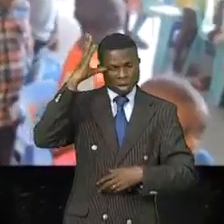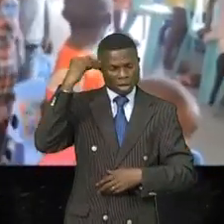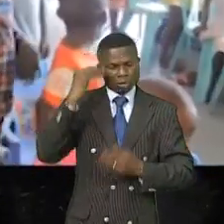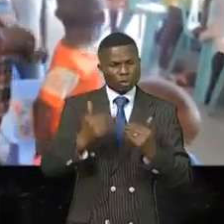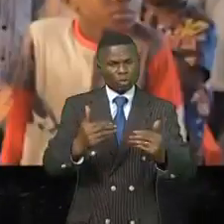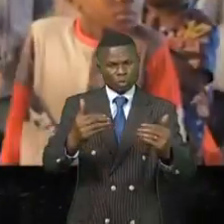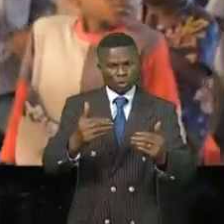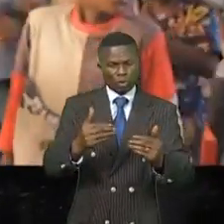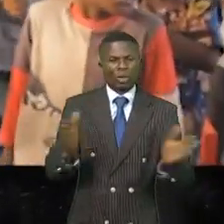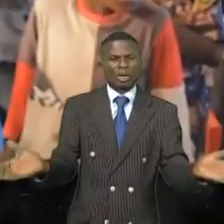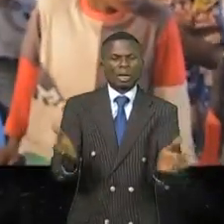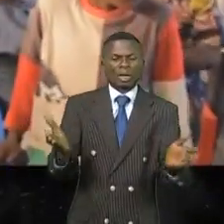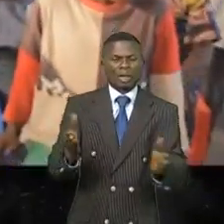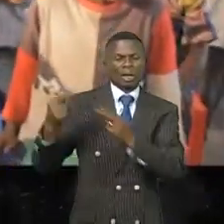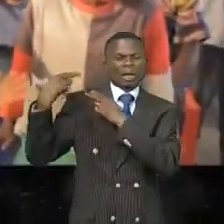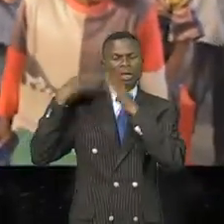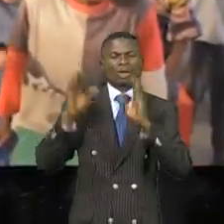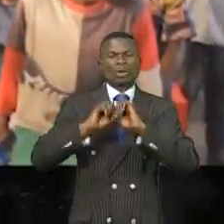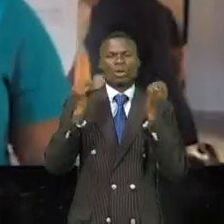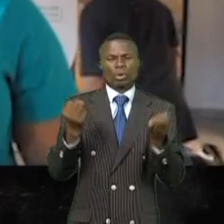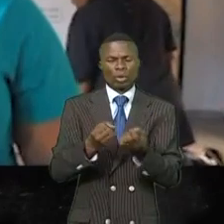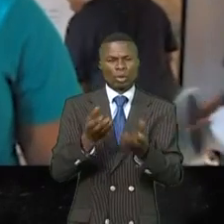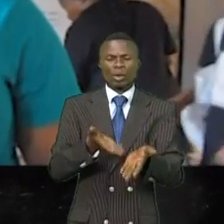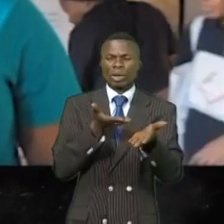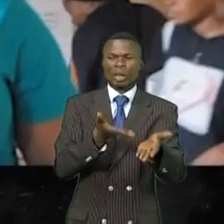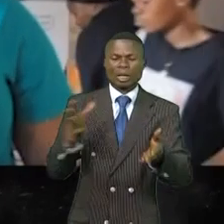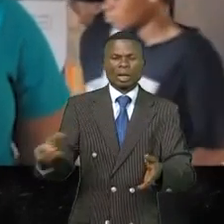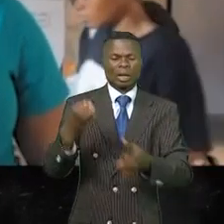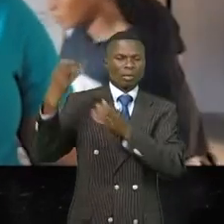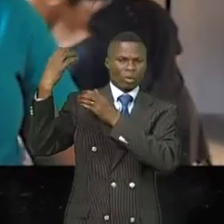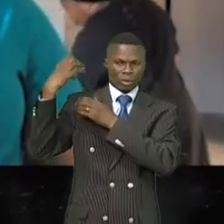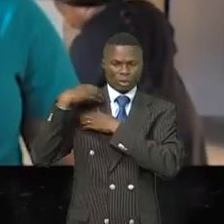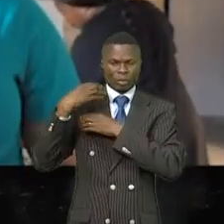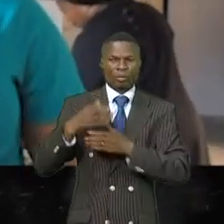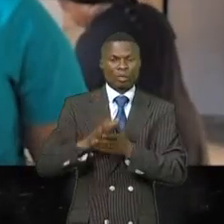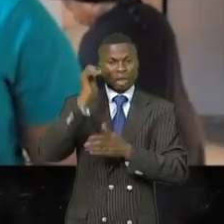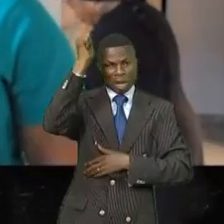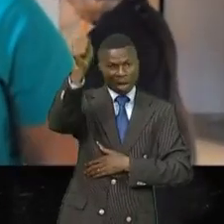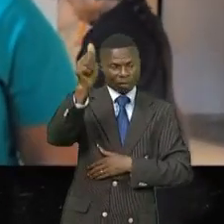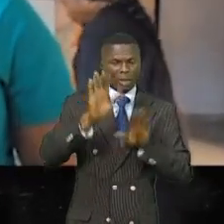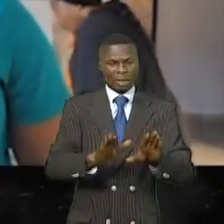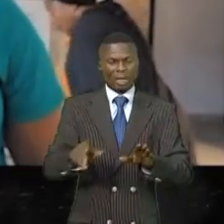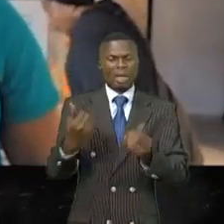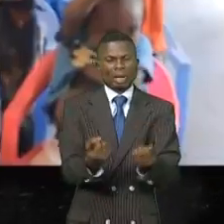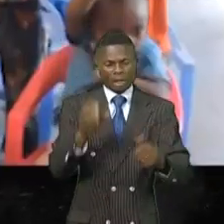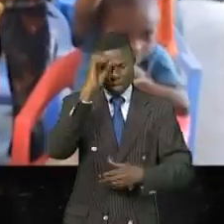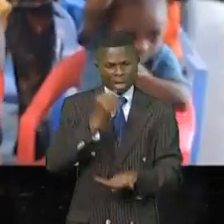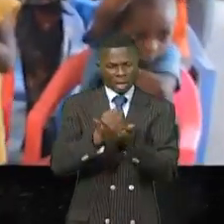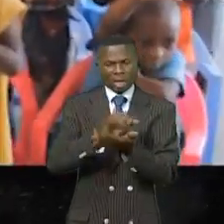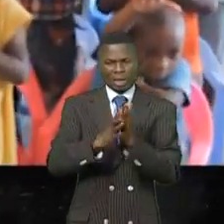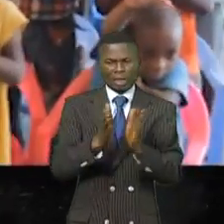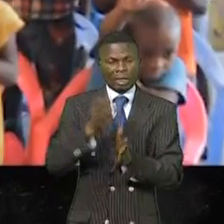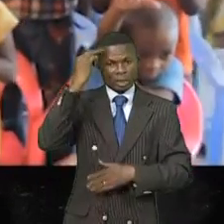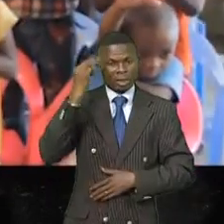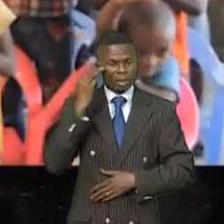profiter de l'encadrement des acteurs sociaux qui leur assurent la prise en charge. L'avenir les attend pour faire d'eux soit des